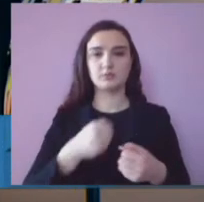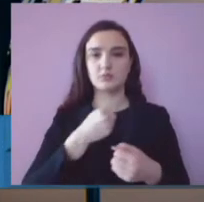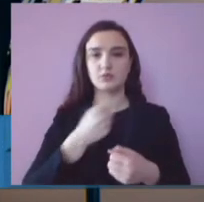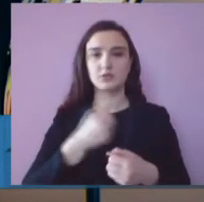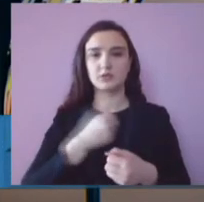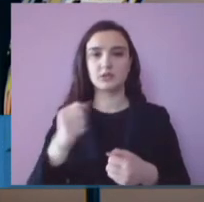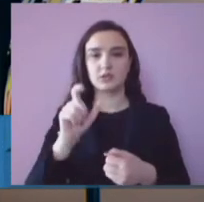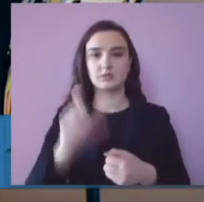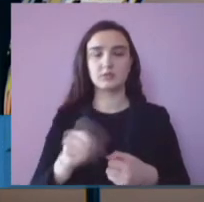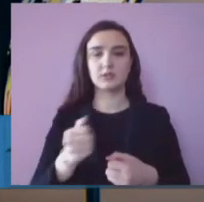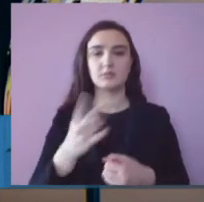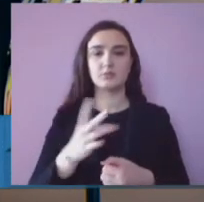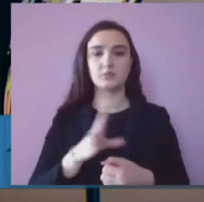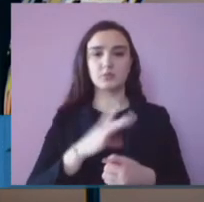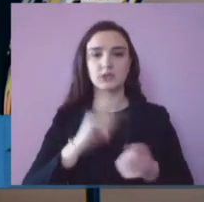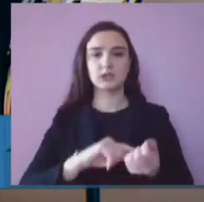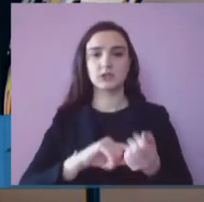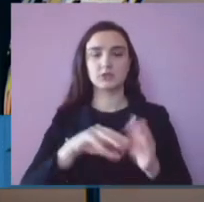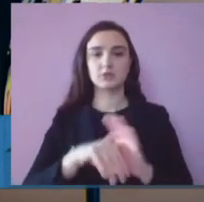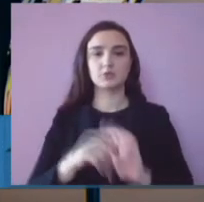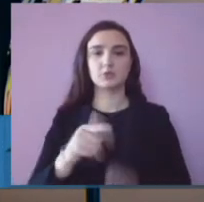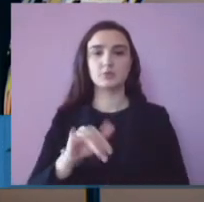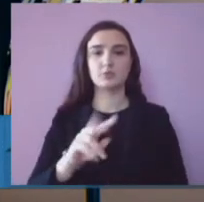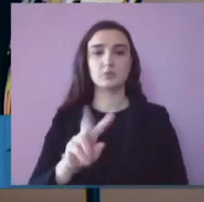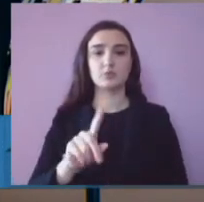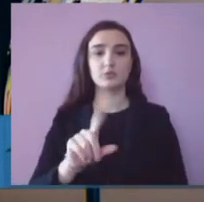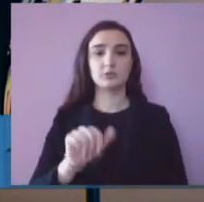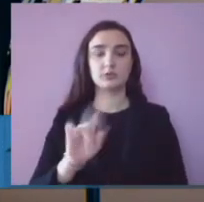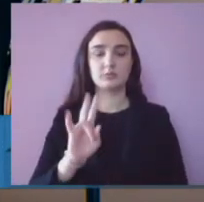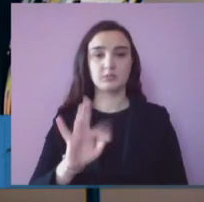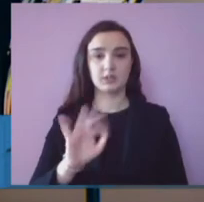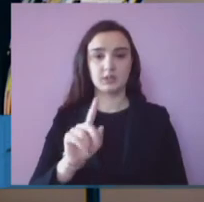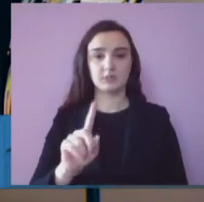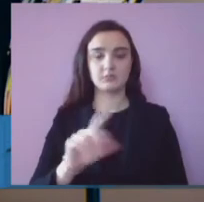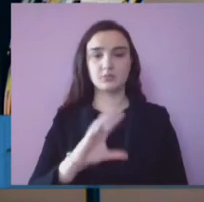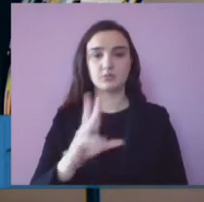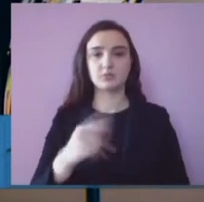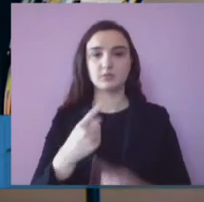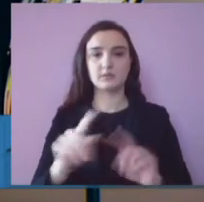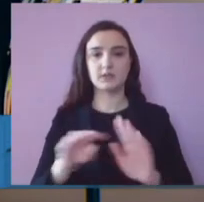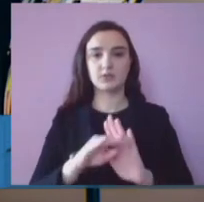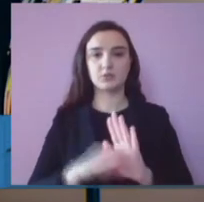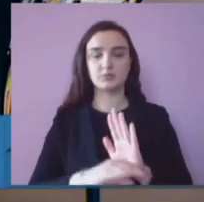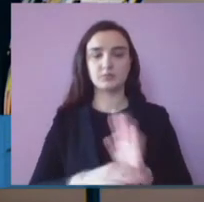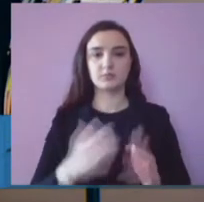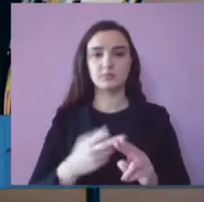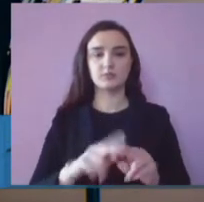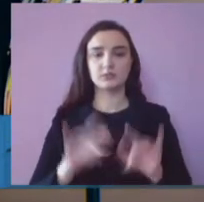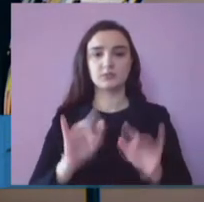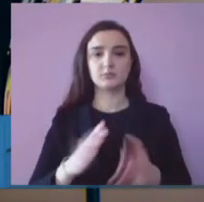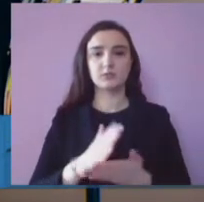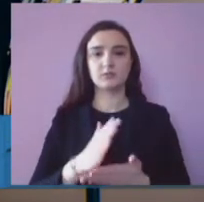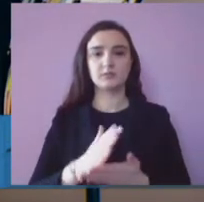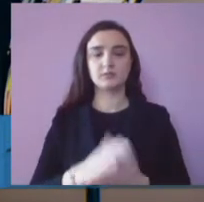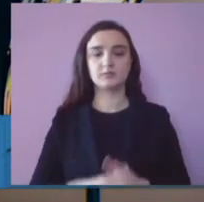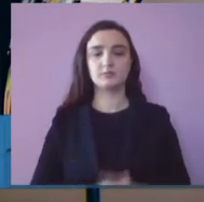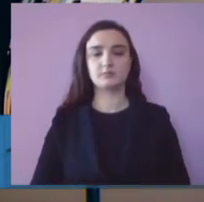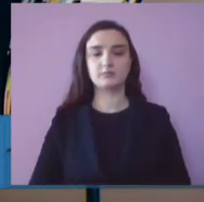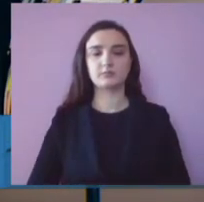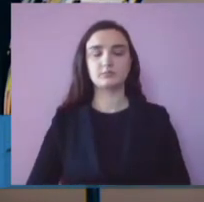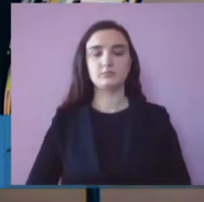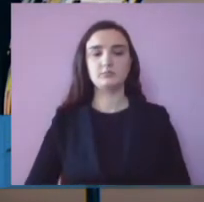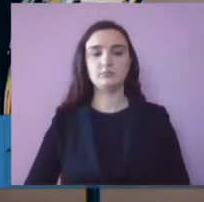ხონდეს სისხლში გლუკოზის დონე. მაგრამ სულ სხვა კრიტერიუმები არის, მაგალითად თუ საქმე გვაქვს ორსულთან. ამიტომ ორსულობის